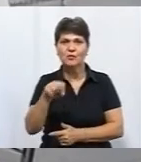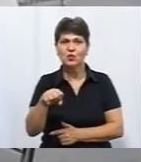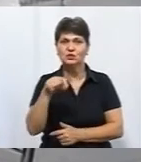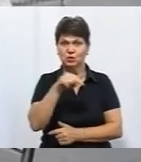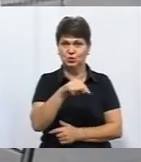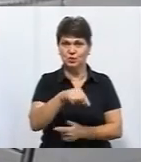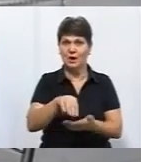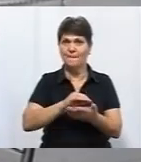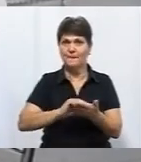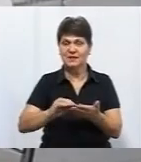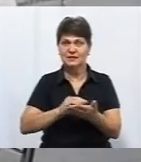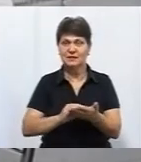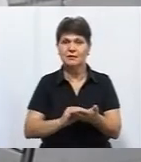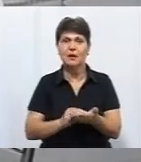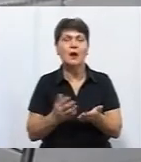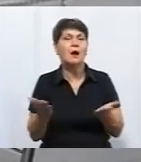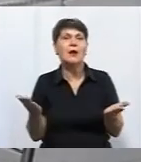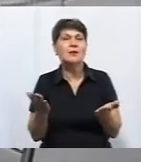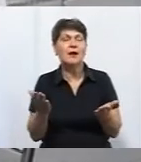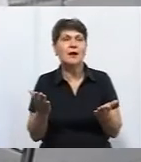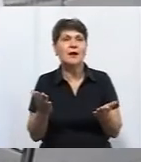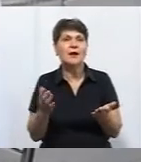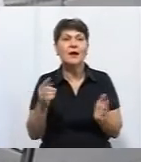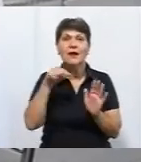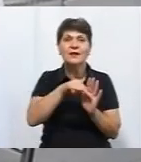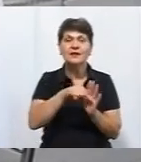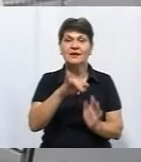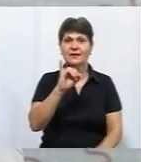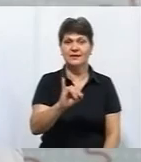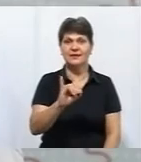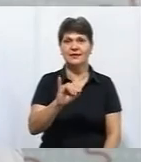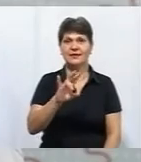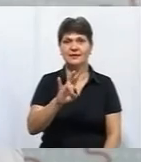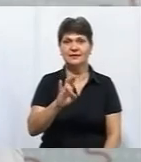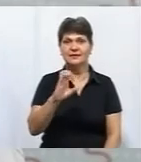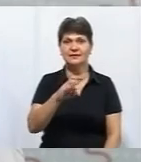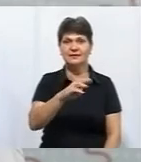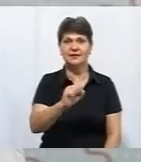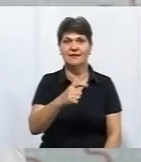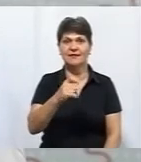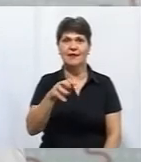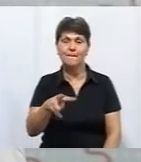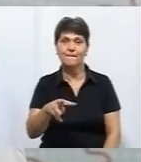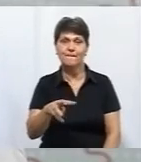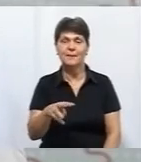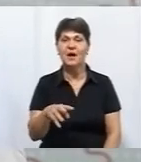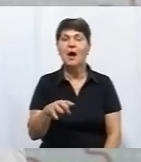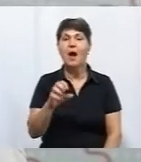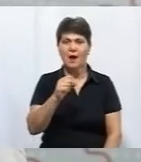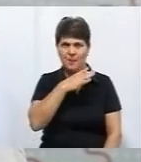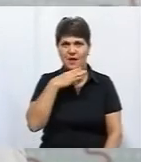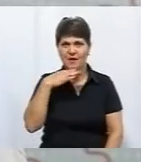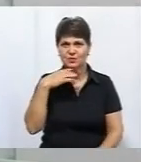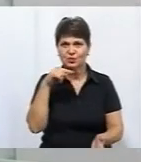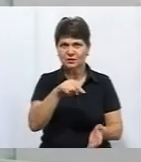или даже завозить прямо. Не ту саму сторінку, те, що в Інстаграмі, правильно? Да. Так. Як багато наразі підписано на